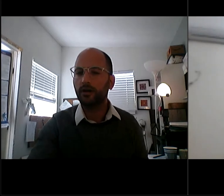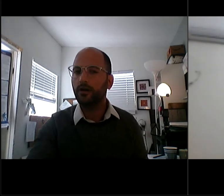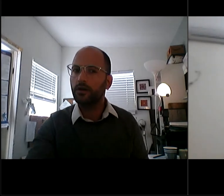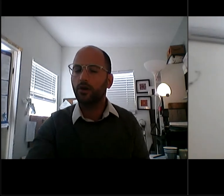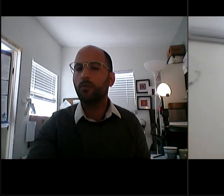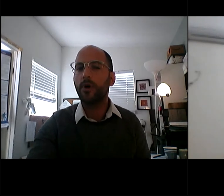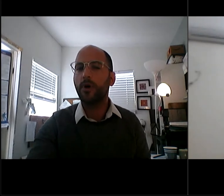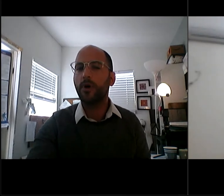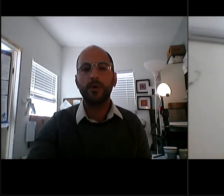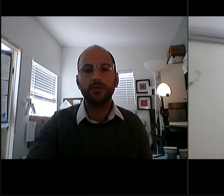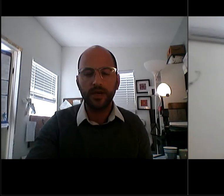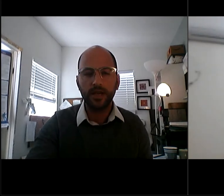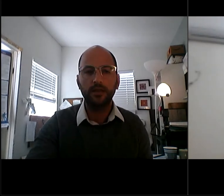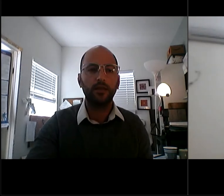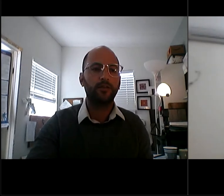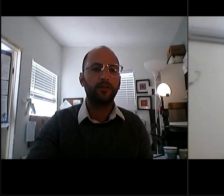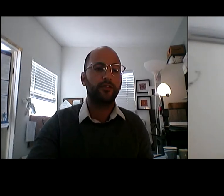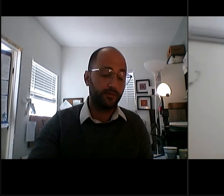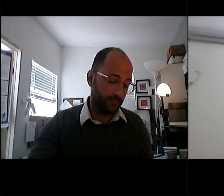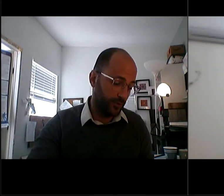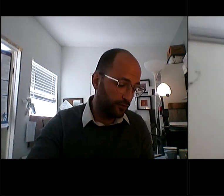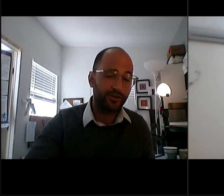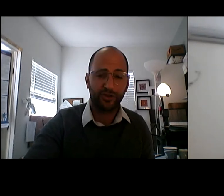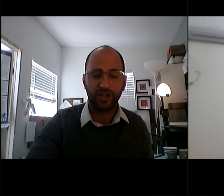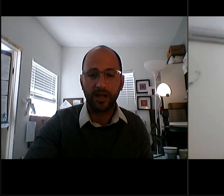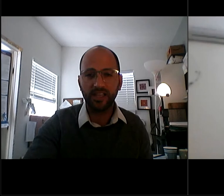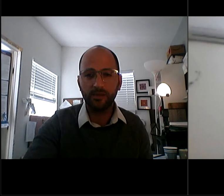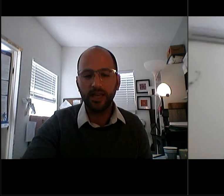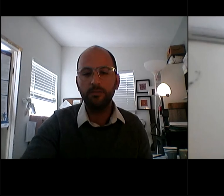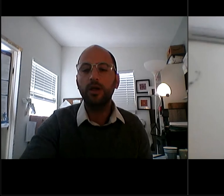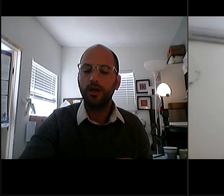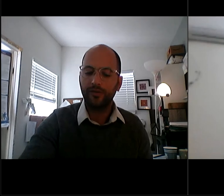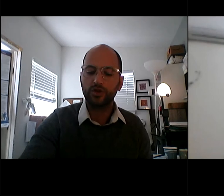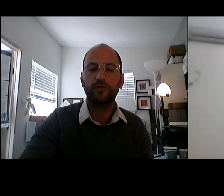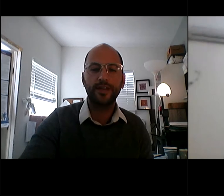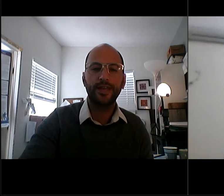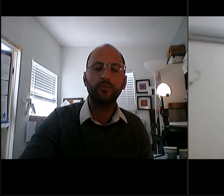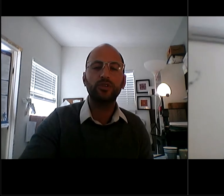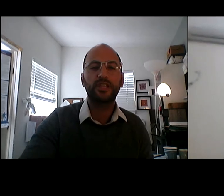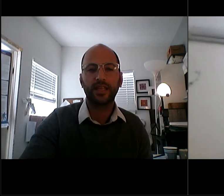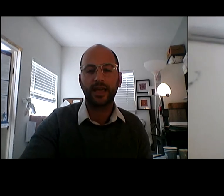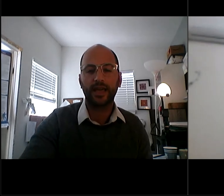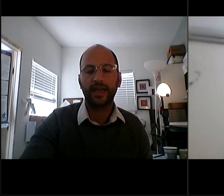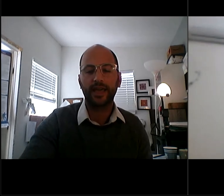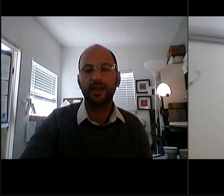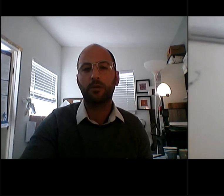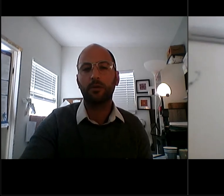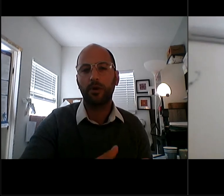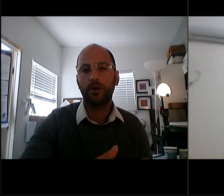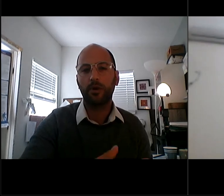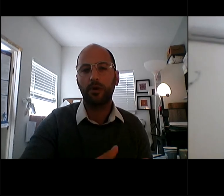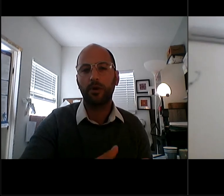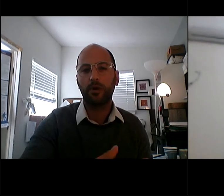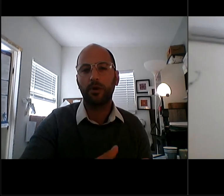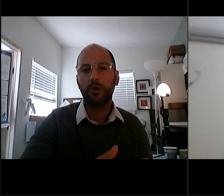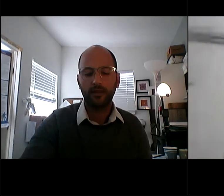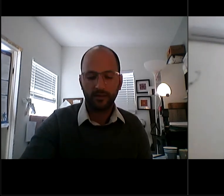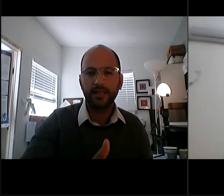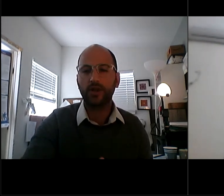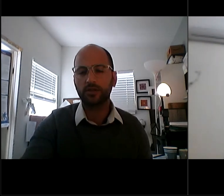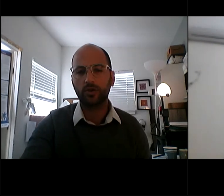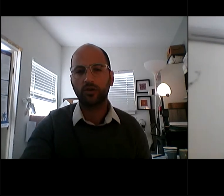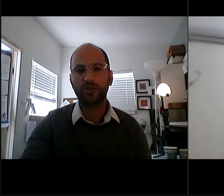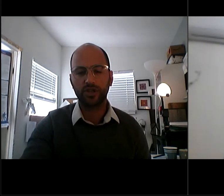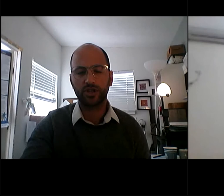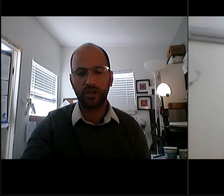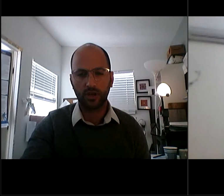רובכם, תכירו כבר לא מעט מהנושאים האלה, ויהיו דברים שכבר שמעתם עליהם, אבל שוב, העניין פה זה לתרגל בפרקטיקה.